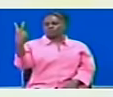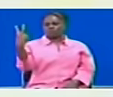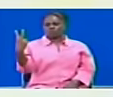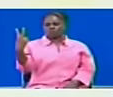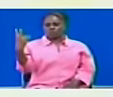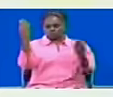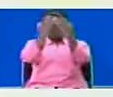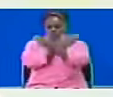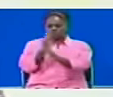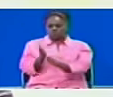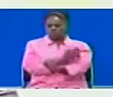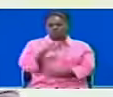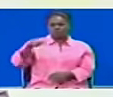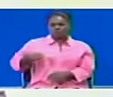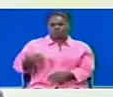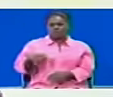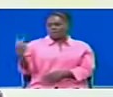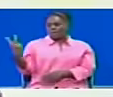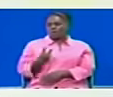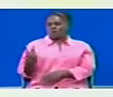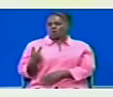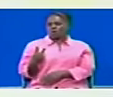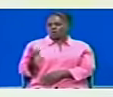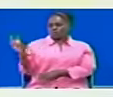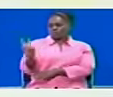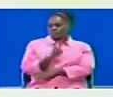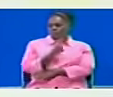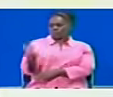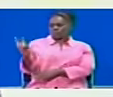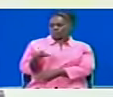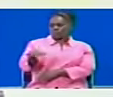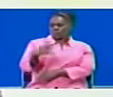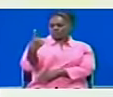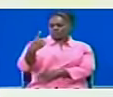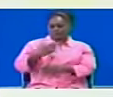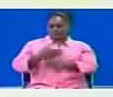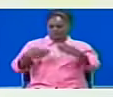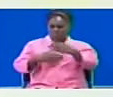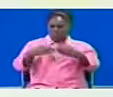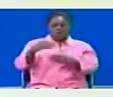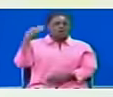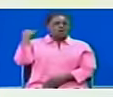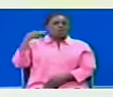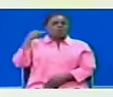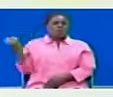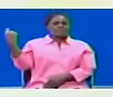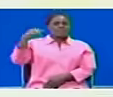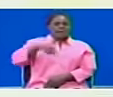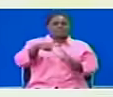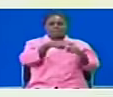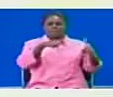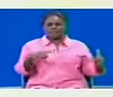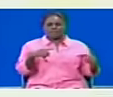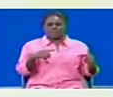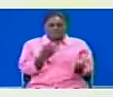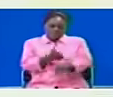kwa mkia leo. Walinzi hao walikuwa wameshika doria kwenye eneo moja la ujenzi walipovamiwa na genge la watu ambao baada